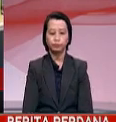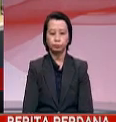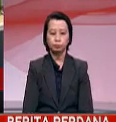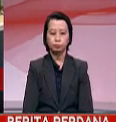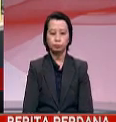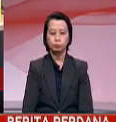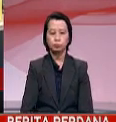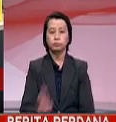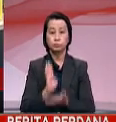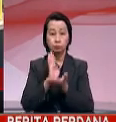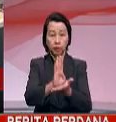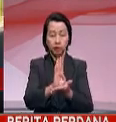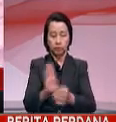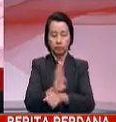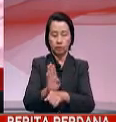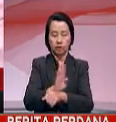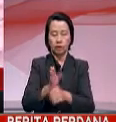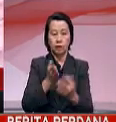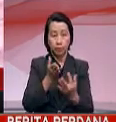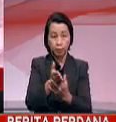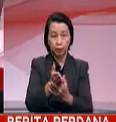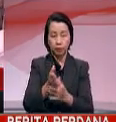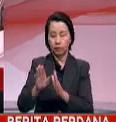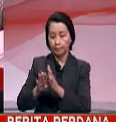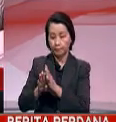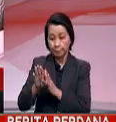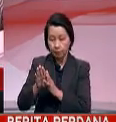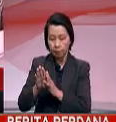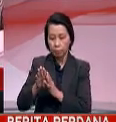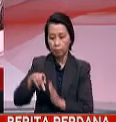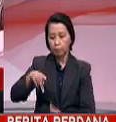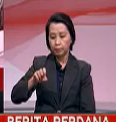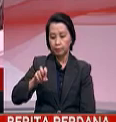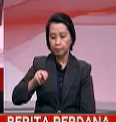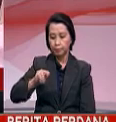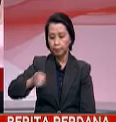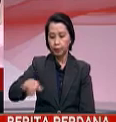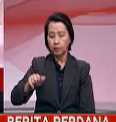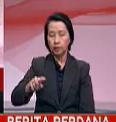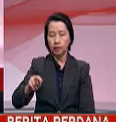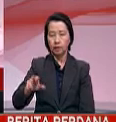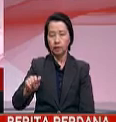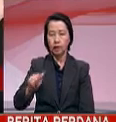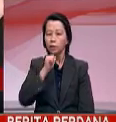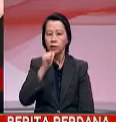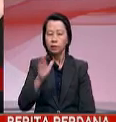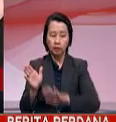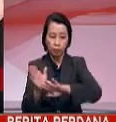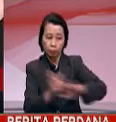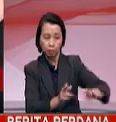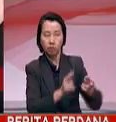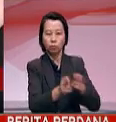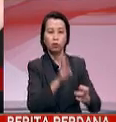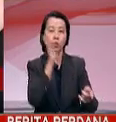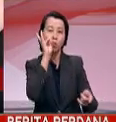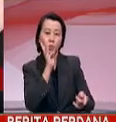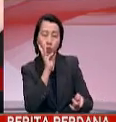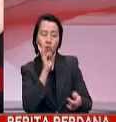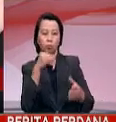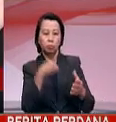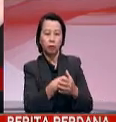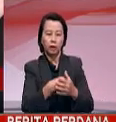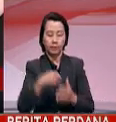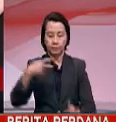Dalam pada itu, bantuan perniagaan menerusi penjana juga tidak mengetepikan kepentingan penglibatan usahawan wanita dalam